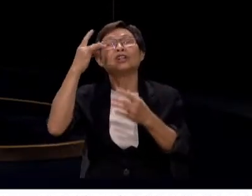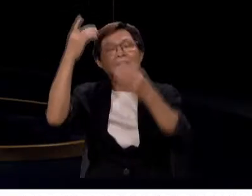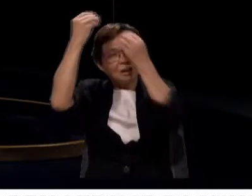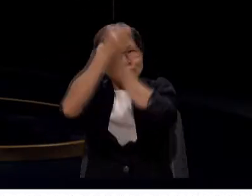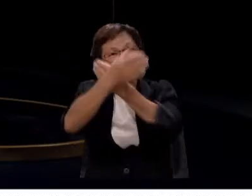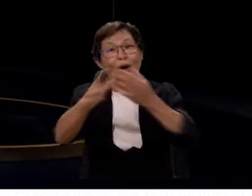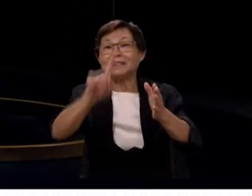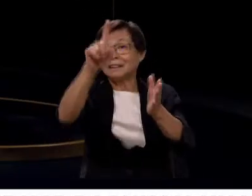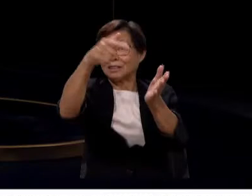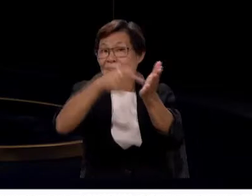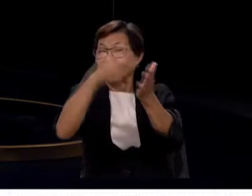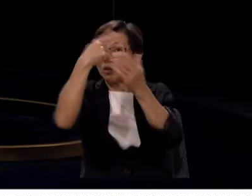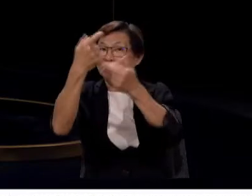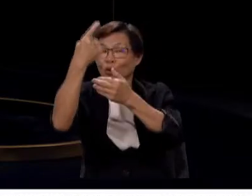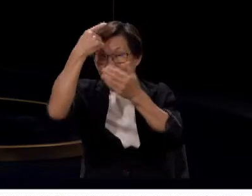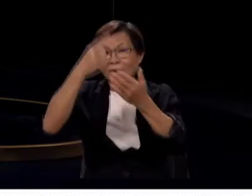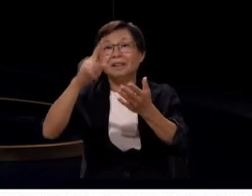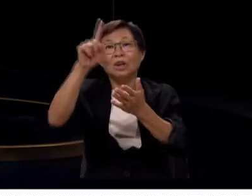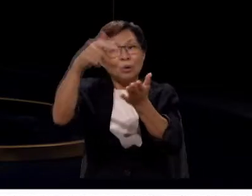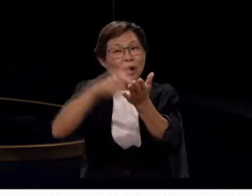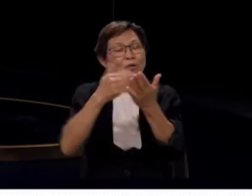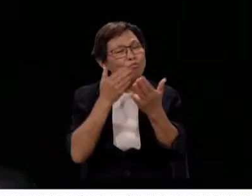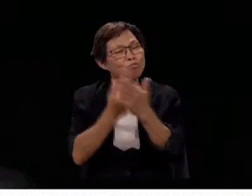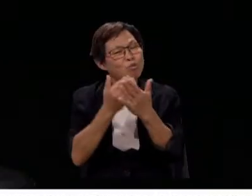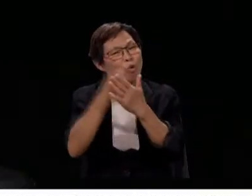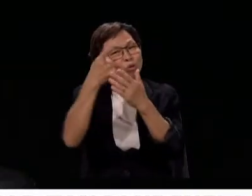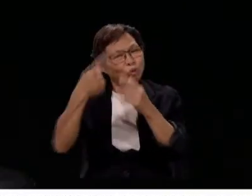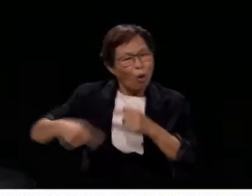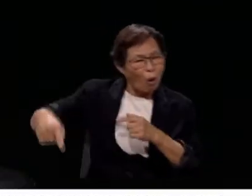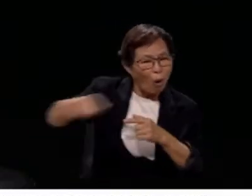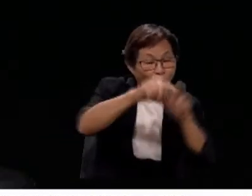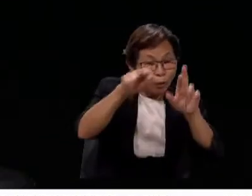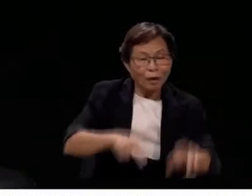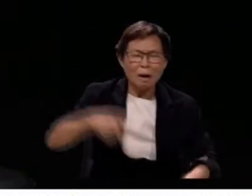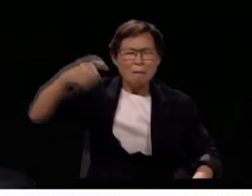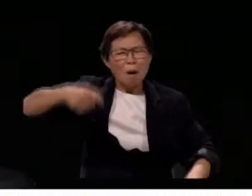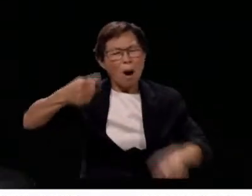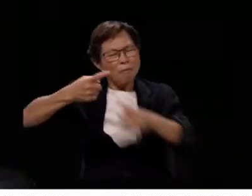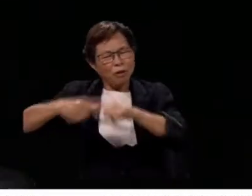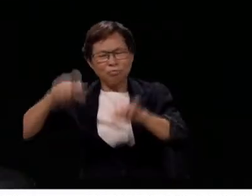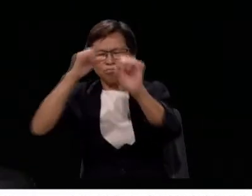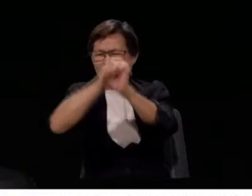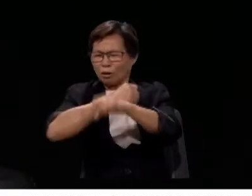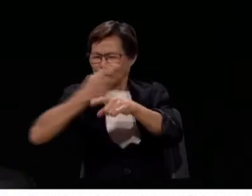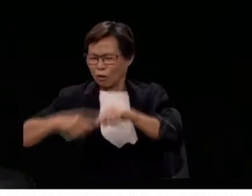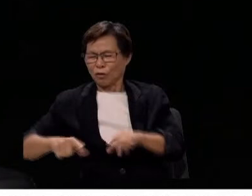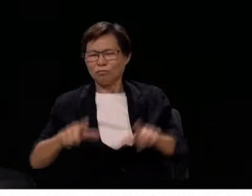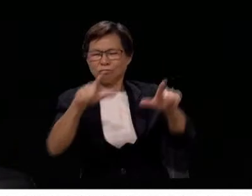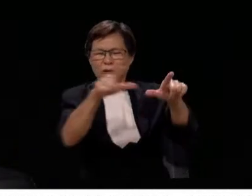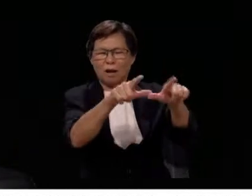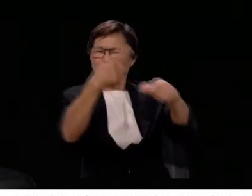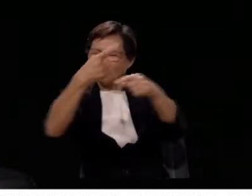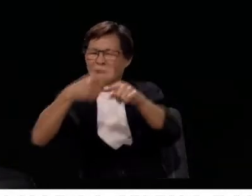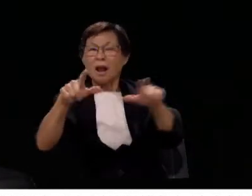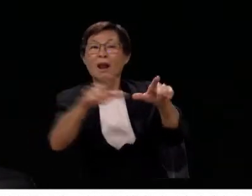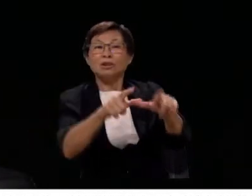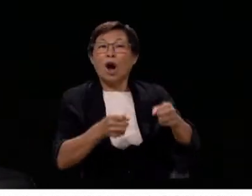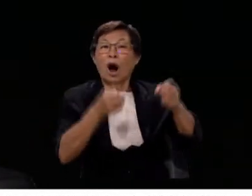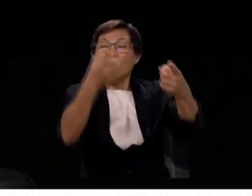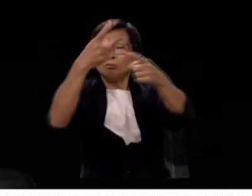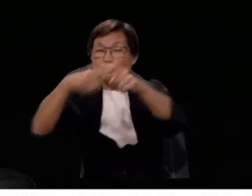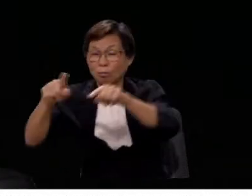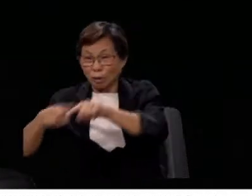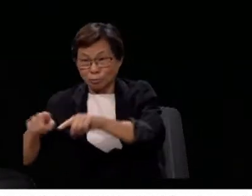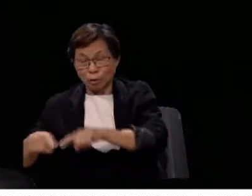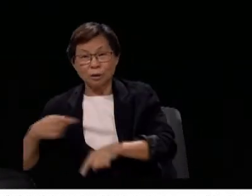baik lagi untuk rakyat kita Insyaallah minyak terus ini Bukan soal keperluan yang berbeza campurkan bebeja konsesi yang berbeza kita juga